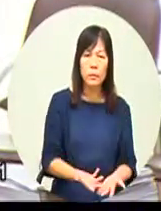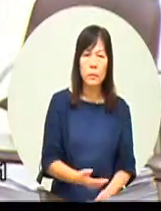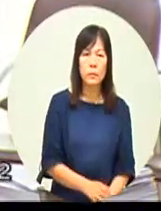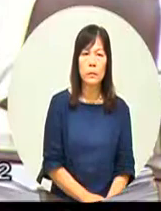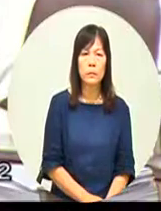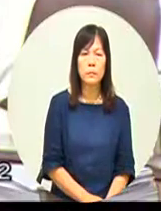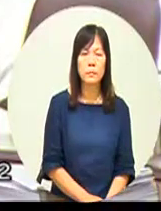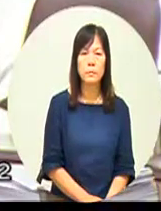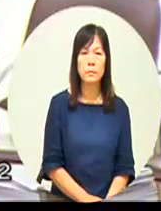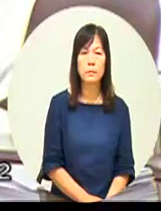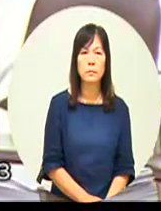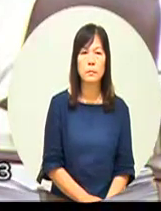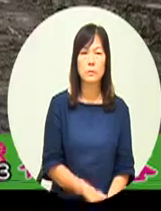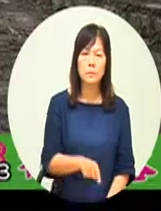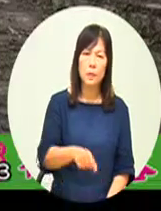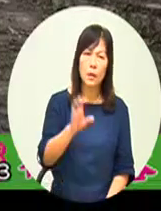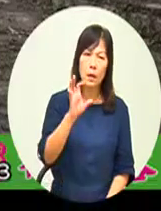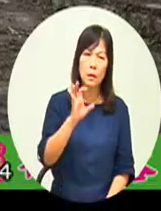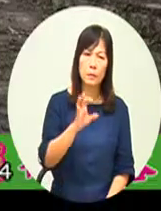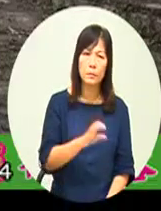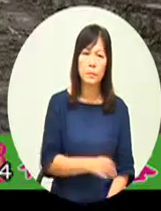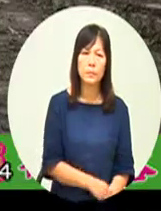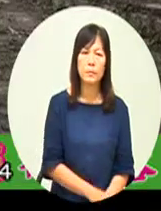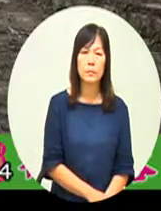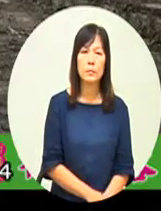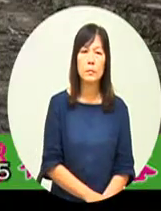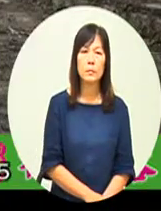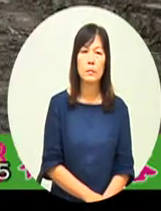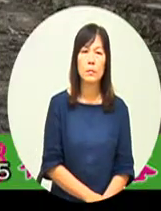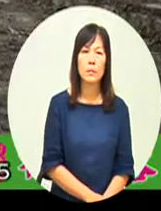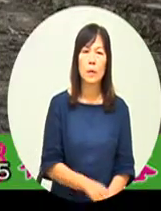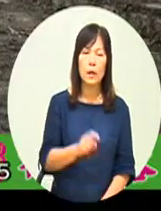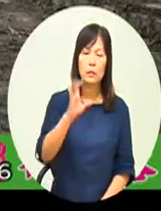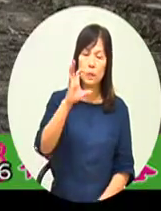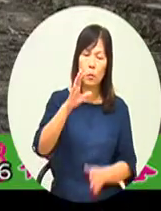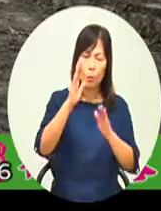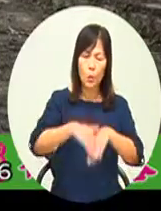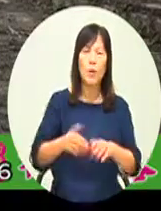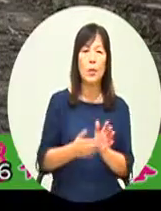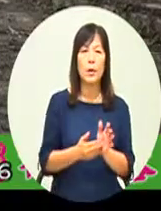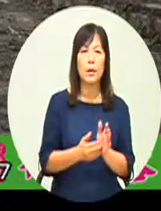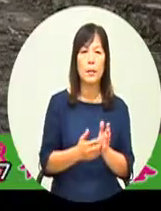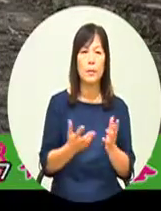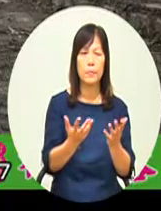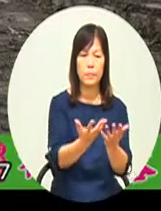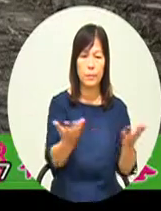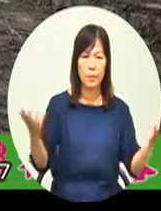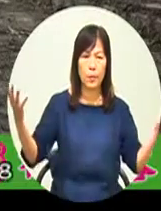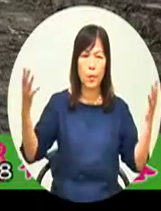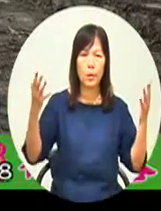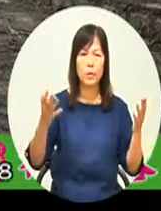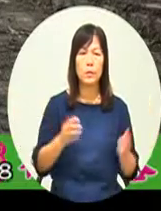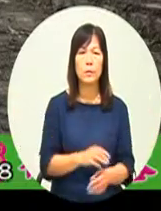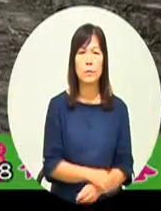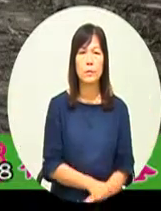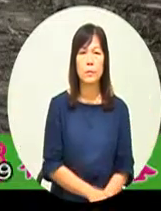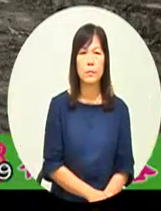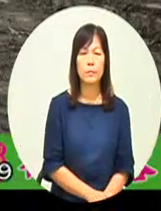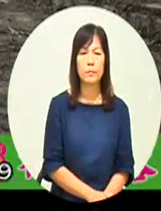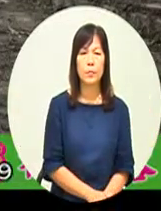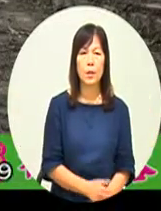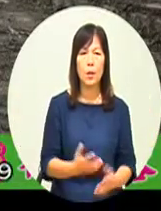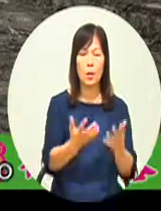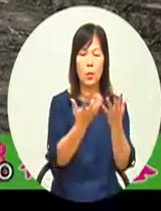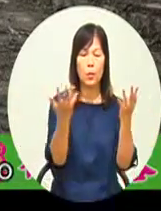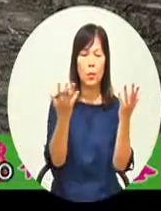喂，厕所也好，厕所也拆了围篱，好，起码嘛已